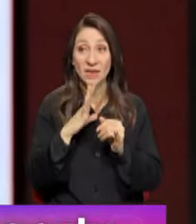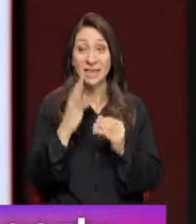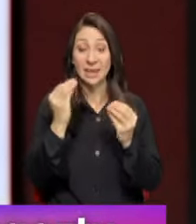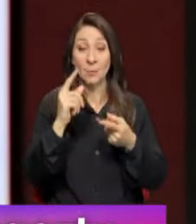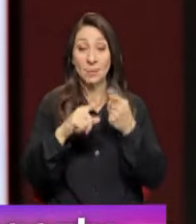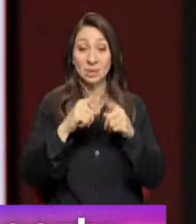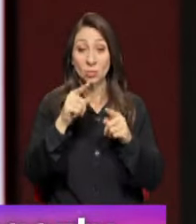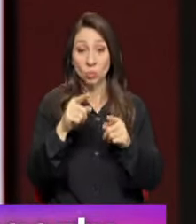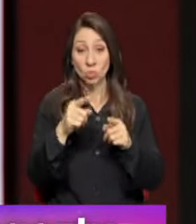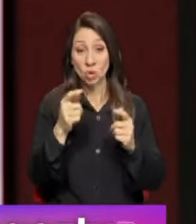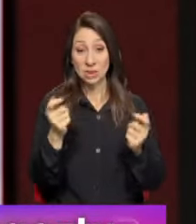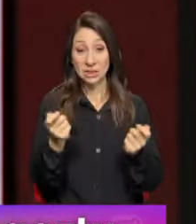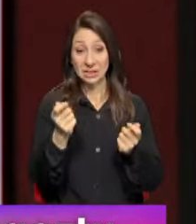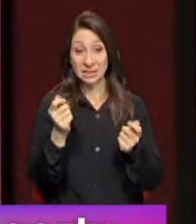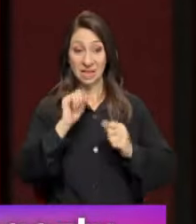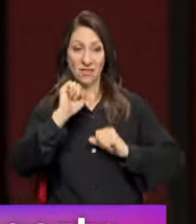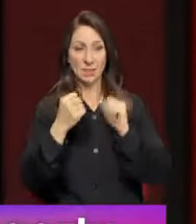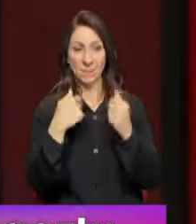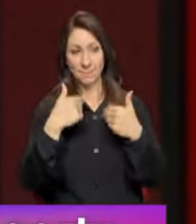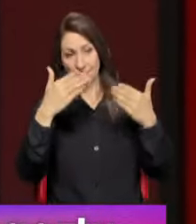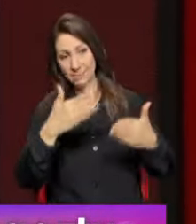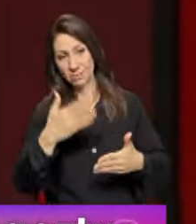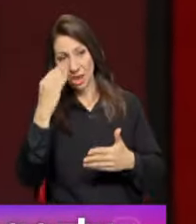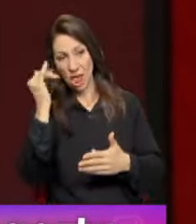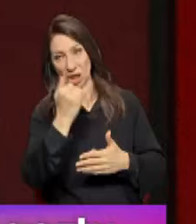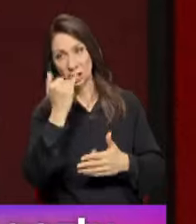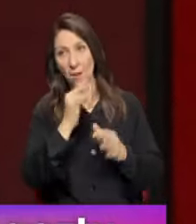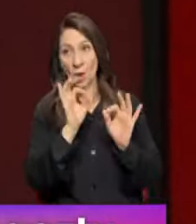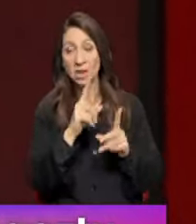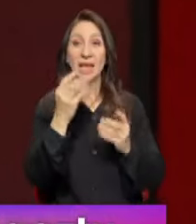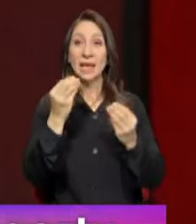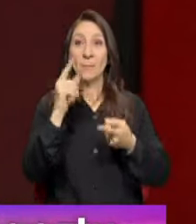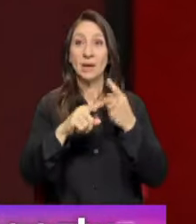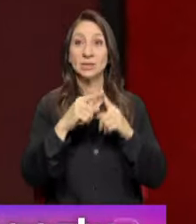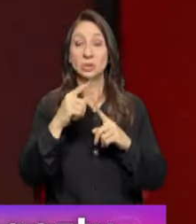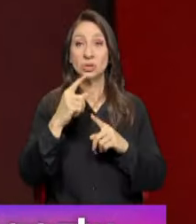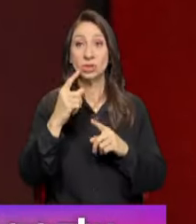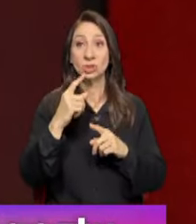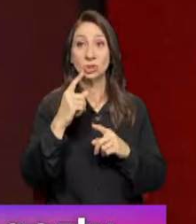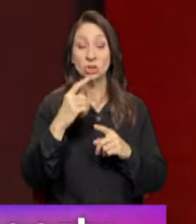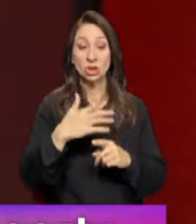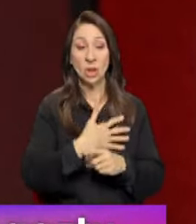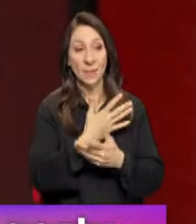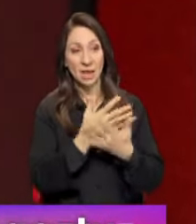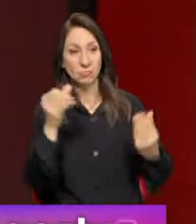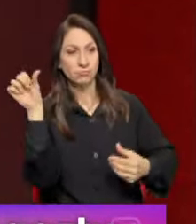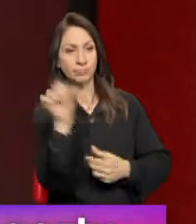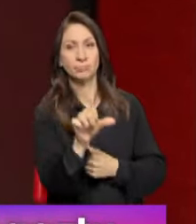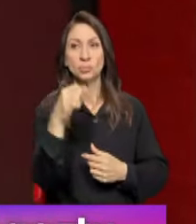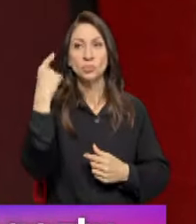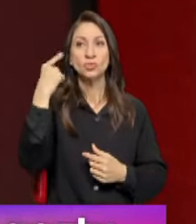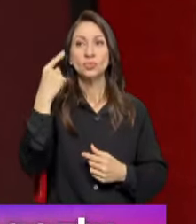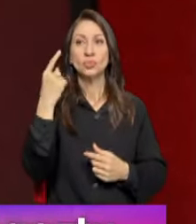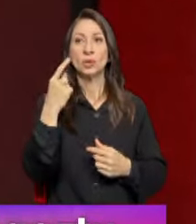İyi Parti'nin bu tavrından bizim anladığımız hani eleştiriler bu şekildeydi. İyi Parti Cumhuriyet Halk Partisi'ni kaybettirmek için yarışa bu şekilde